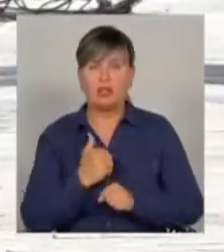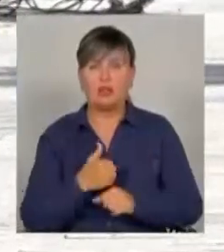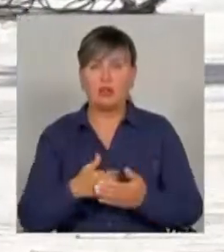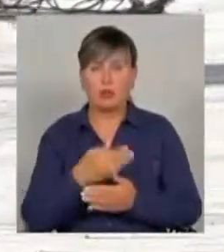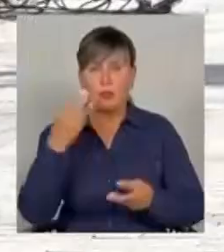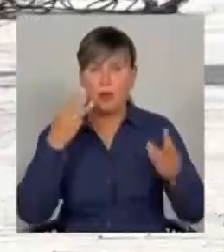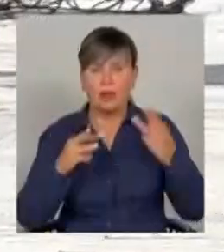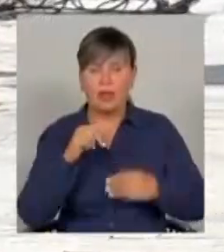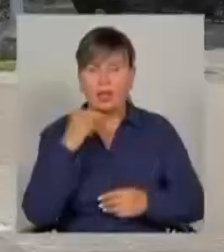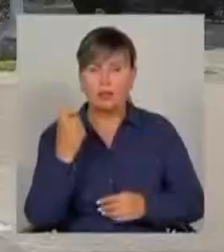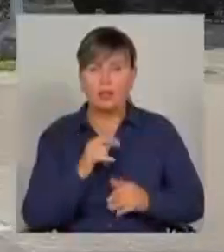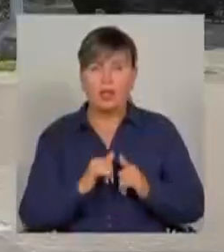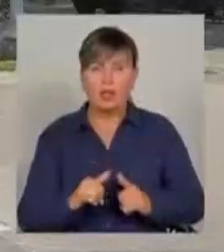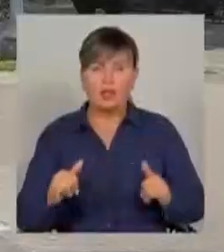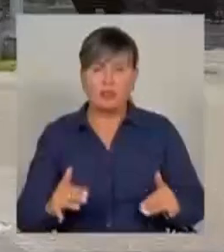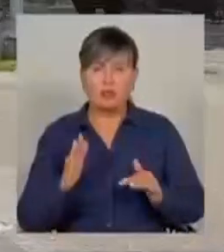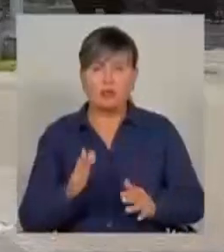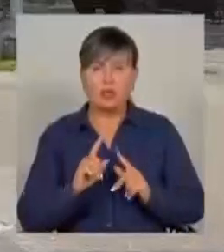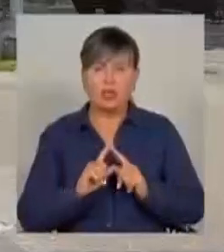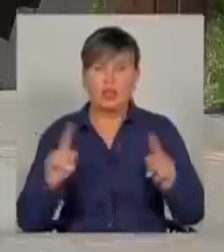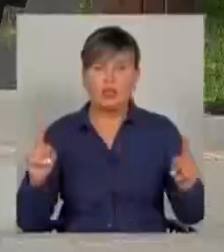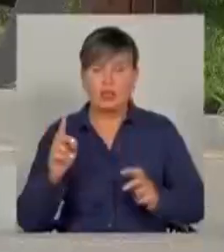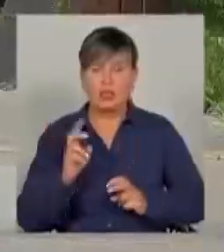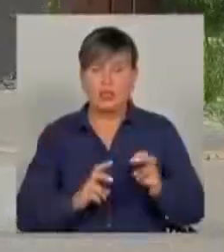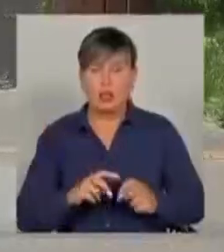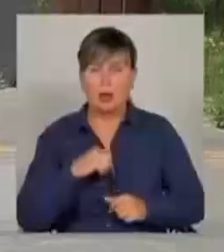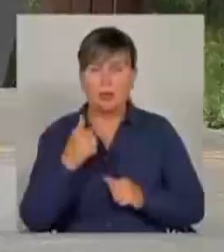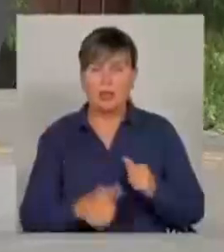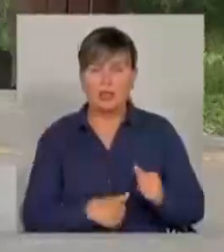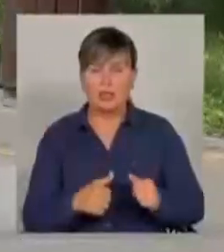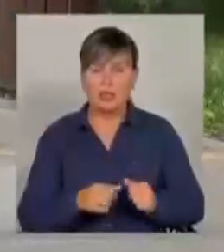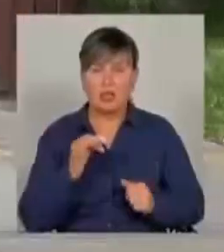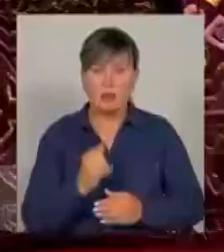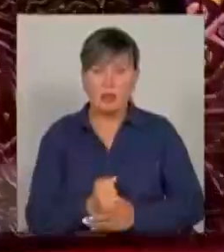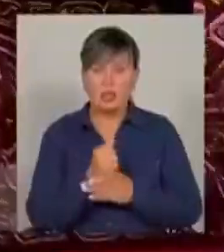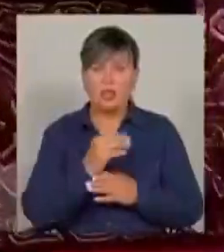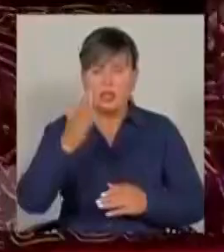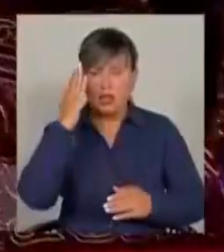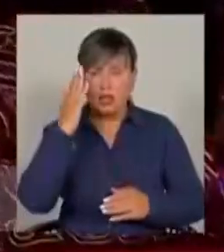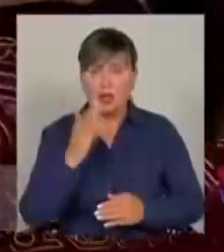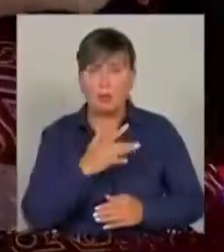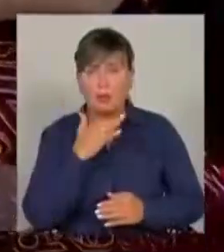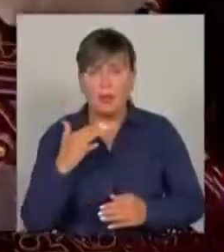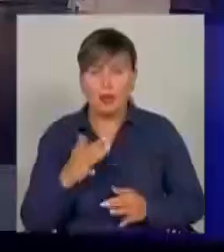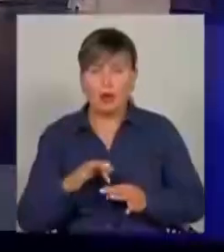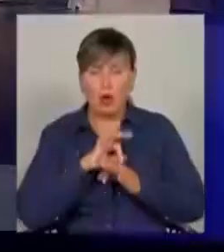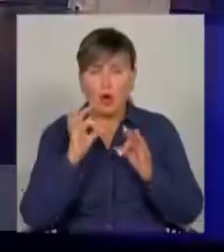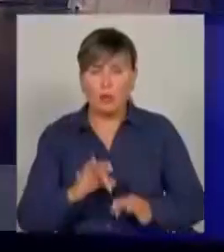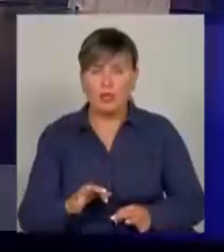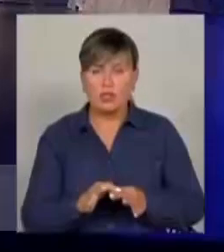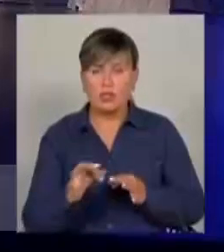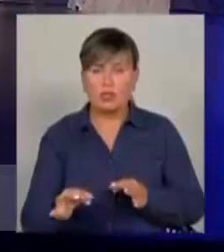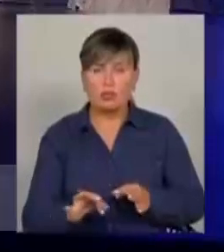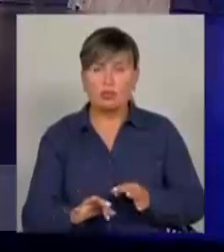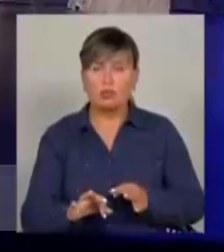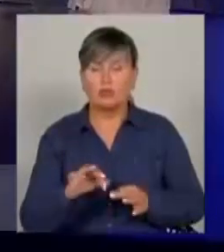модели экономического развития составит креативная индустрия. Материализация и поддержка талантов в многомерной области искусства, несомненно,